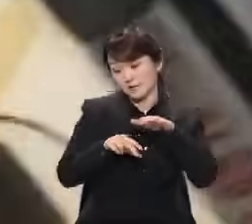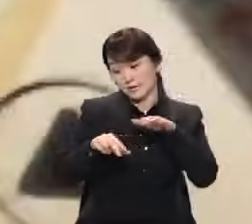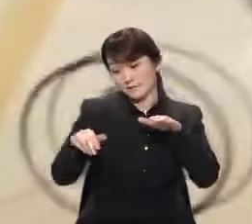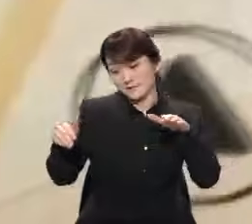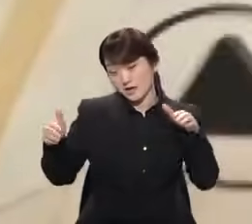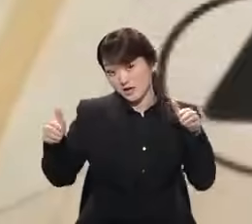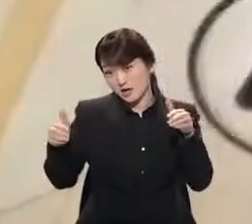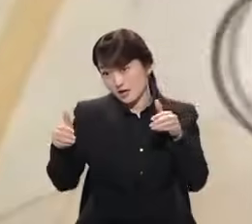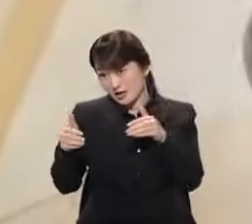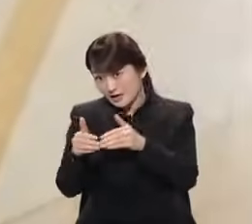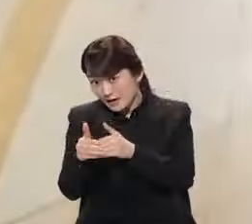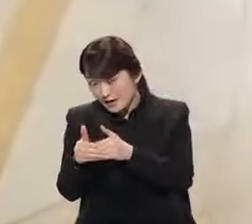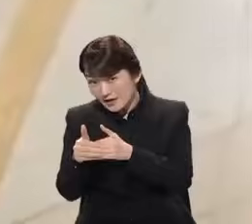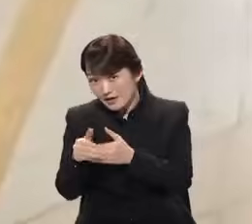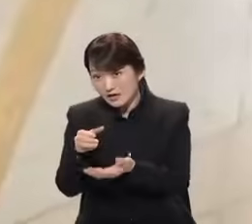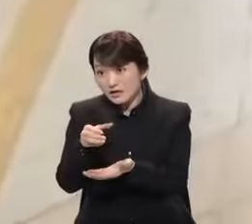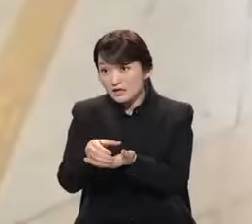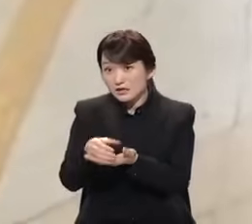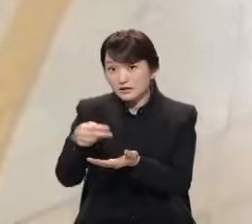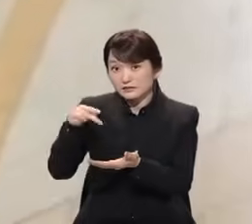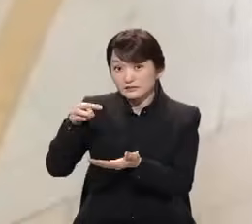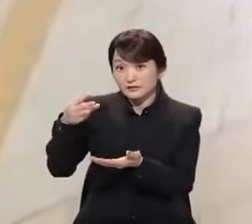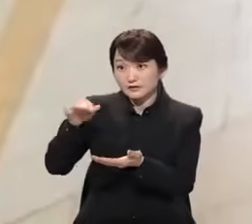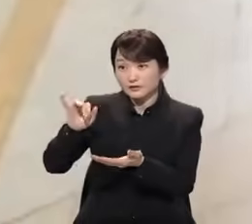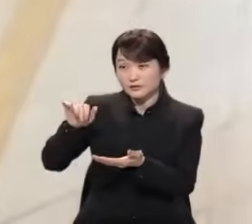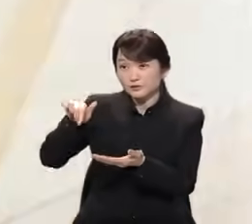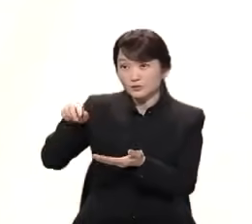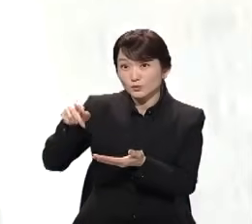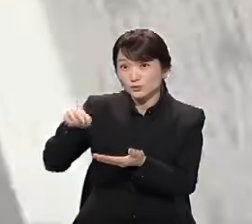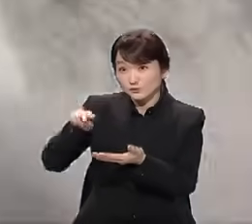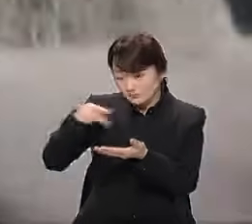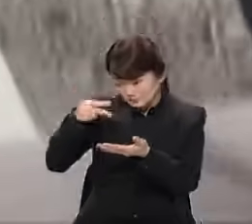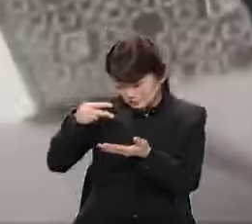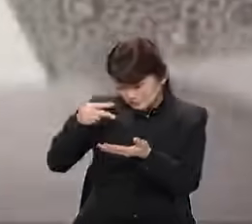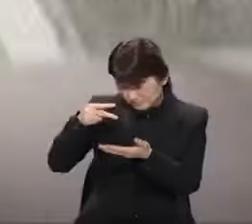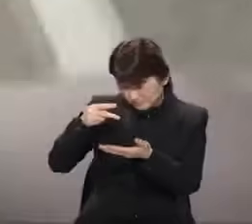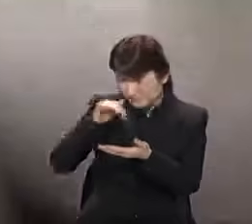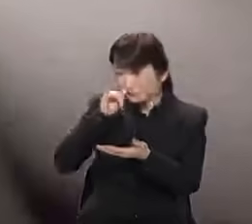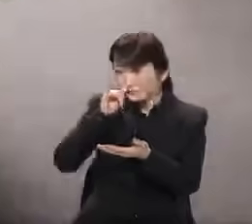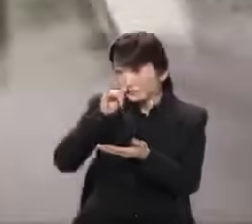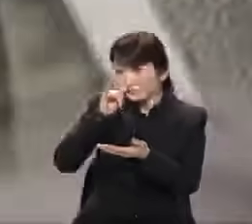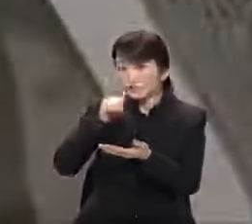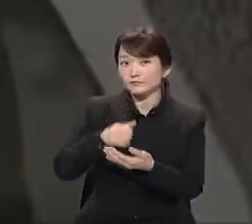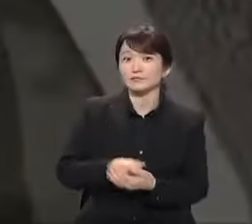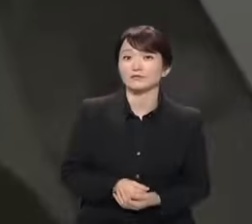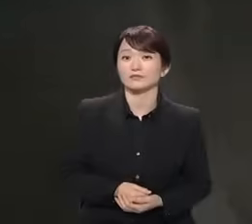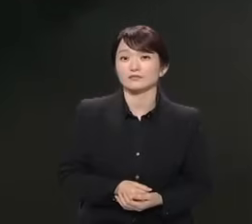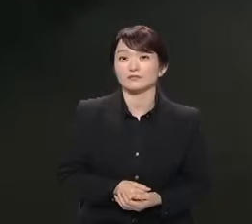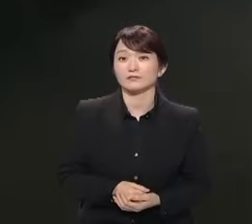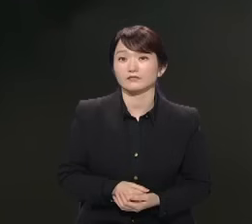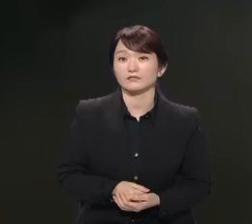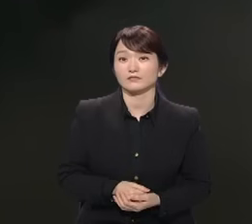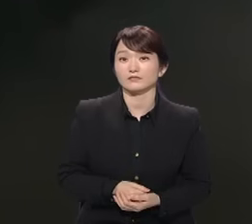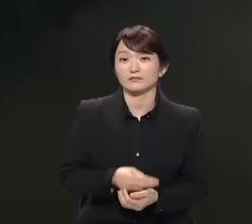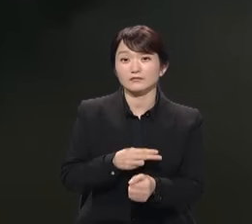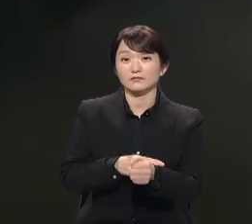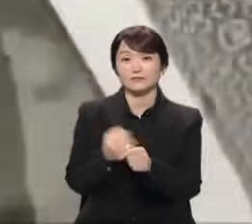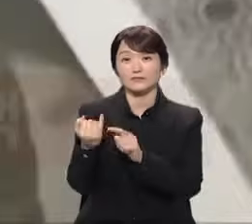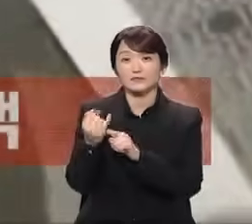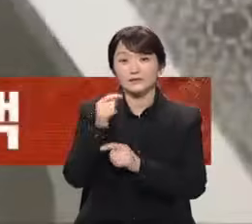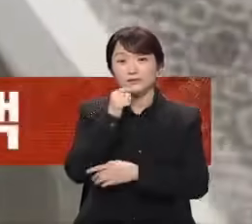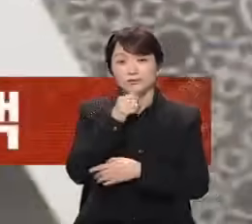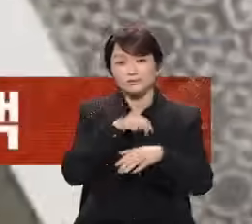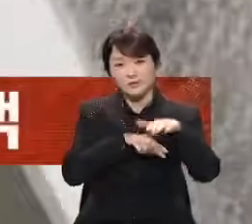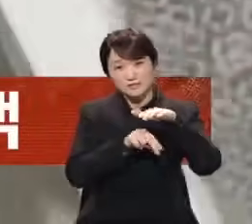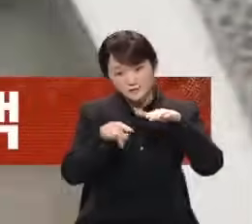도착해서도 사리곰탕면 한 줄기를 더 먹기 위한 저 웅대한 도전은 그칠 줄은 몰랐습니다. 자 교수님 네. 월요일에